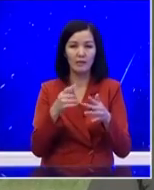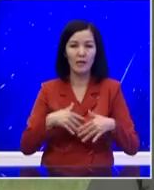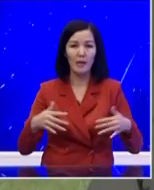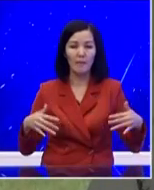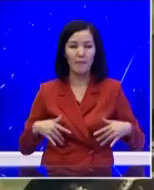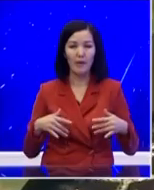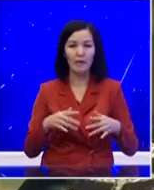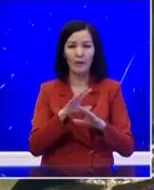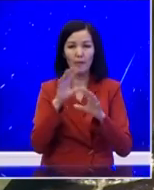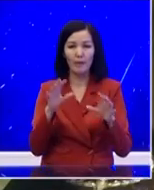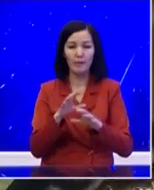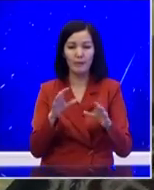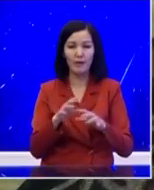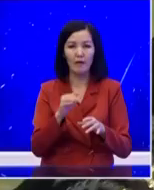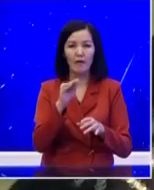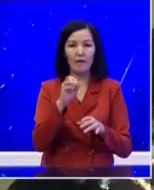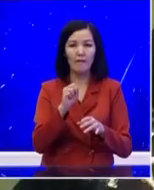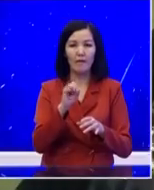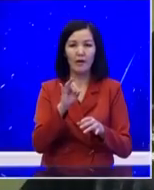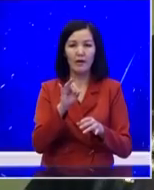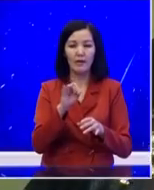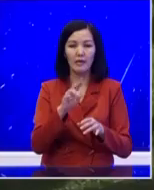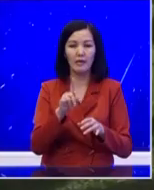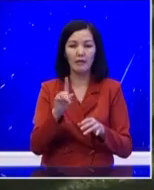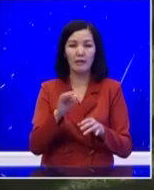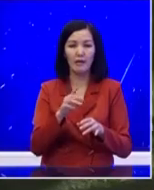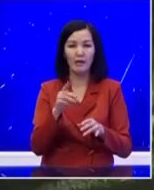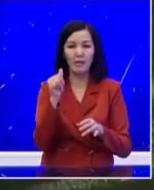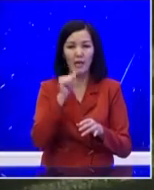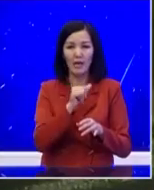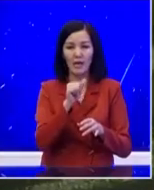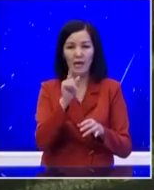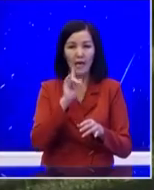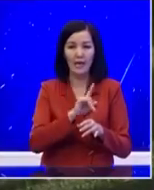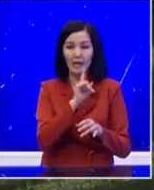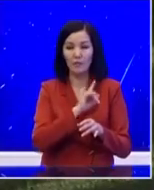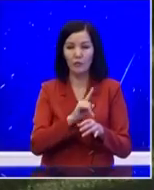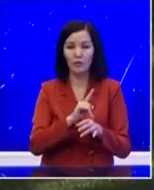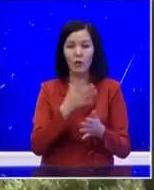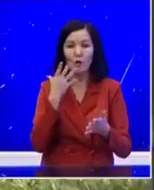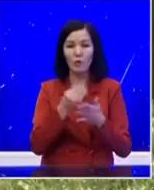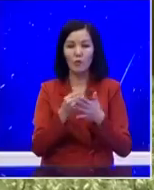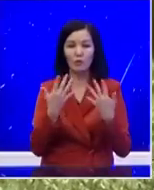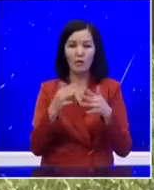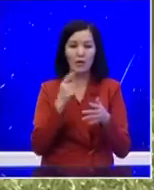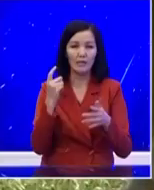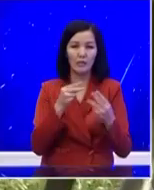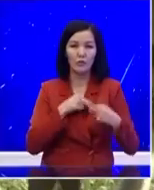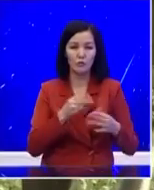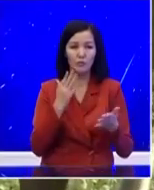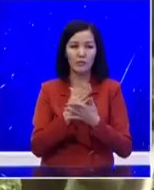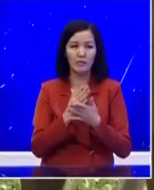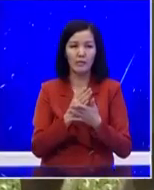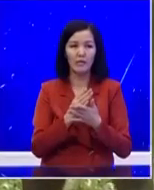тауып отырған қожалық иесі Фарида Исламова әйелмін деп шетте тұрған жоқ. Еңбегі қаттының татқаны тәтті дегендей қораның